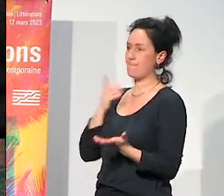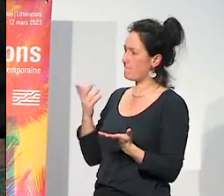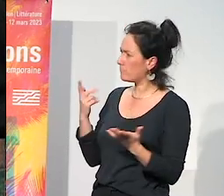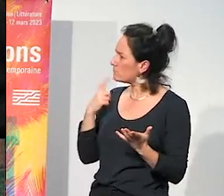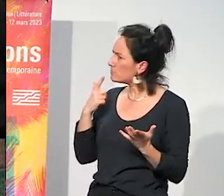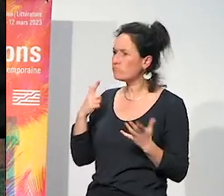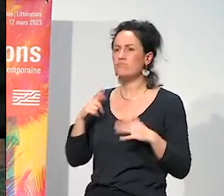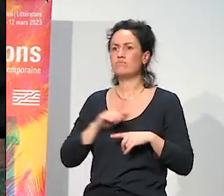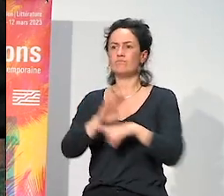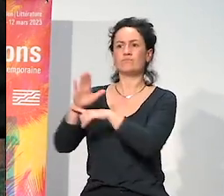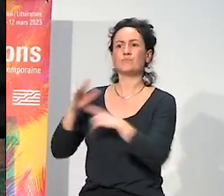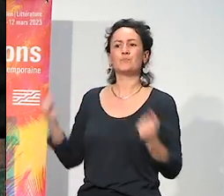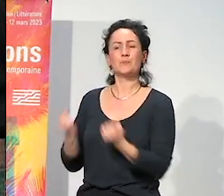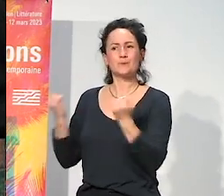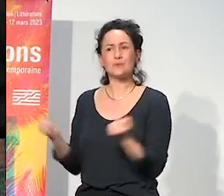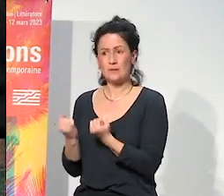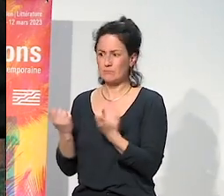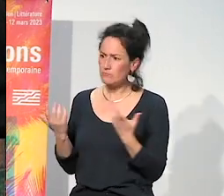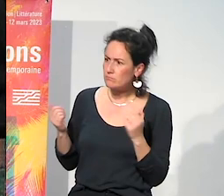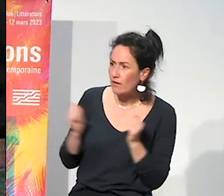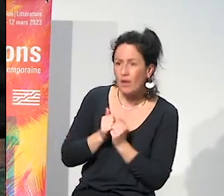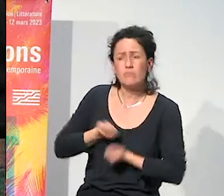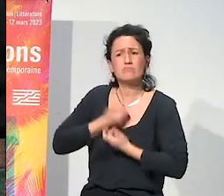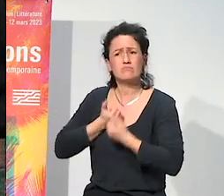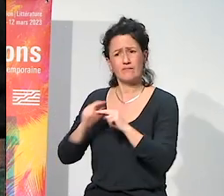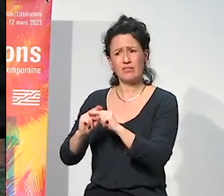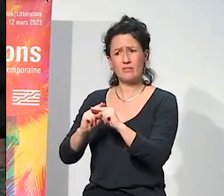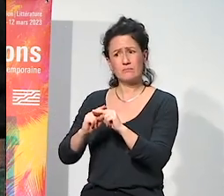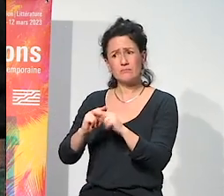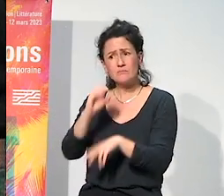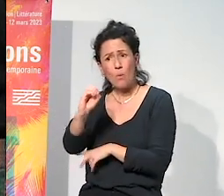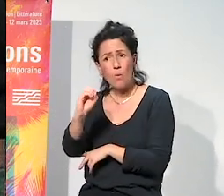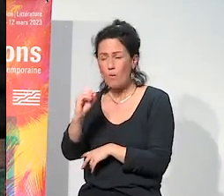temps, effectivement, zéro parole. Il n'y a pas de parole...